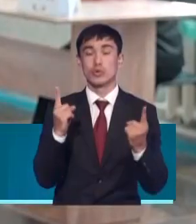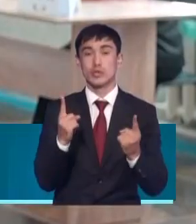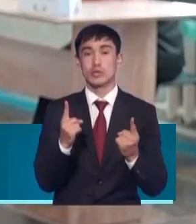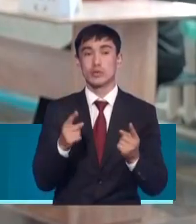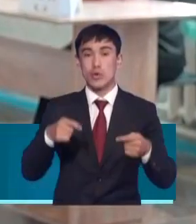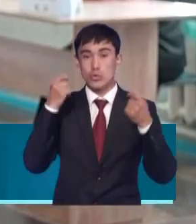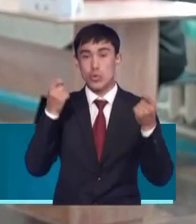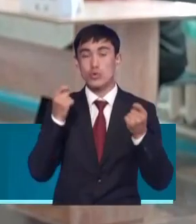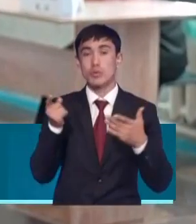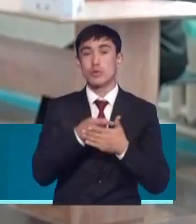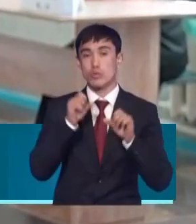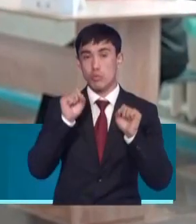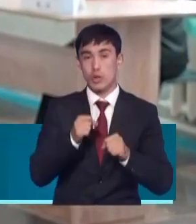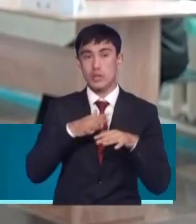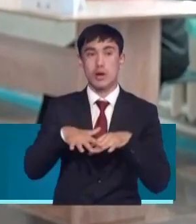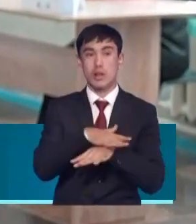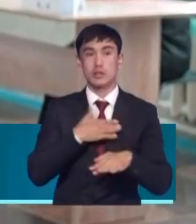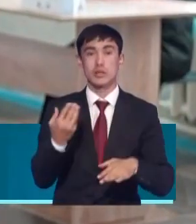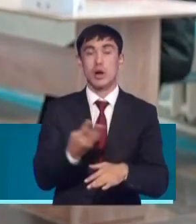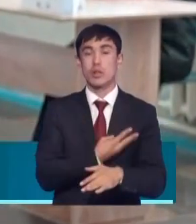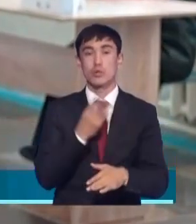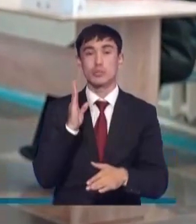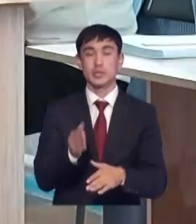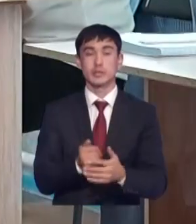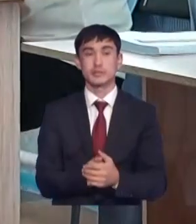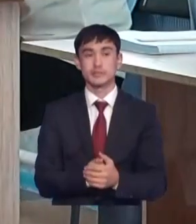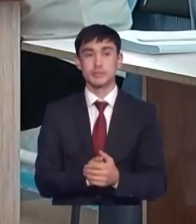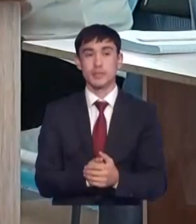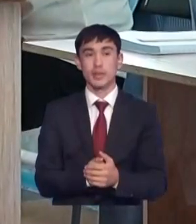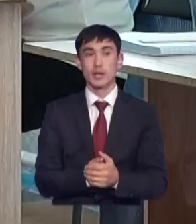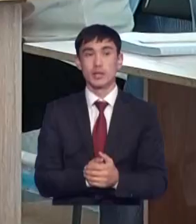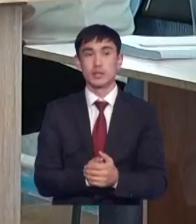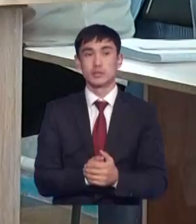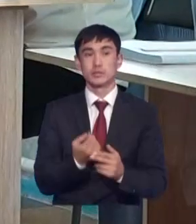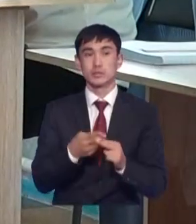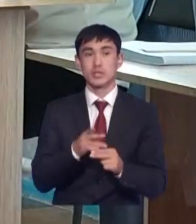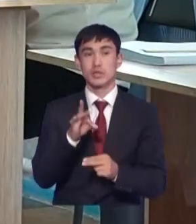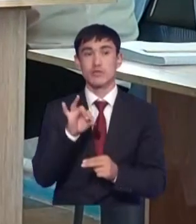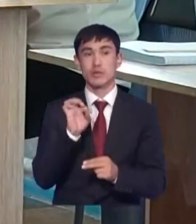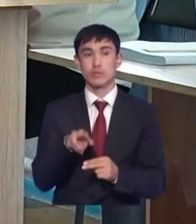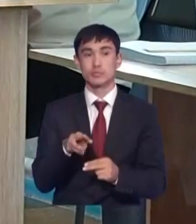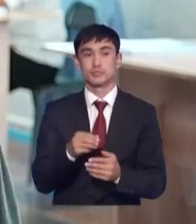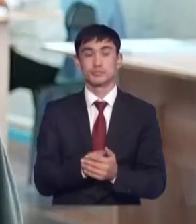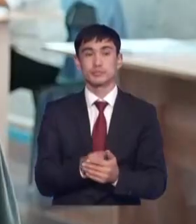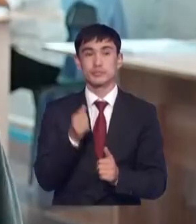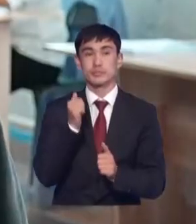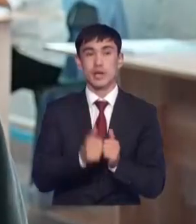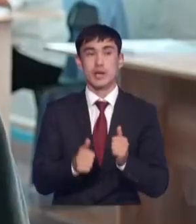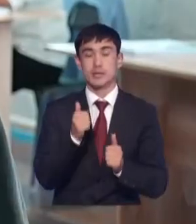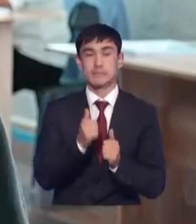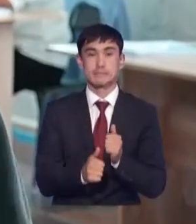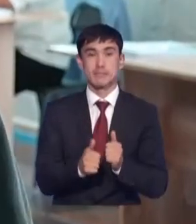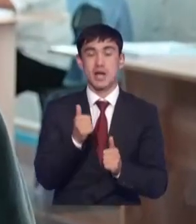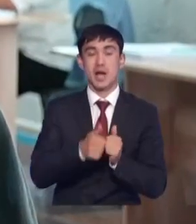той деуге де болады. Бұл халықтың қалауын білдіретін орын. Сондықтан да референдумда әркім,